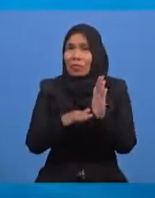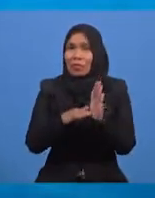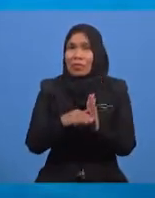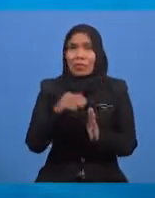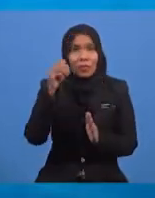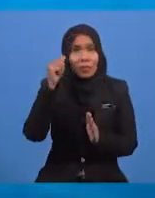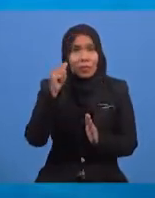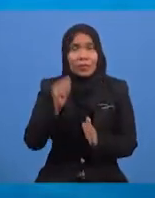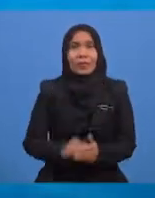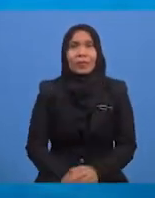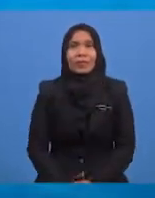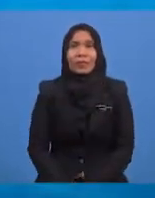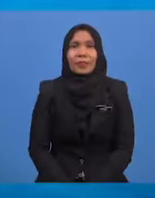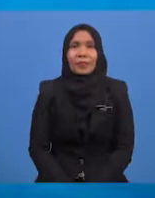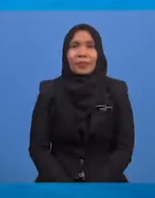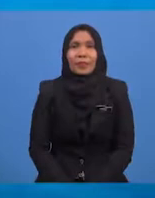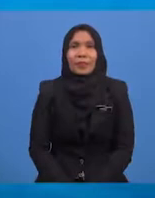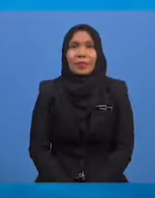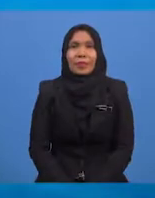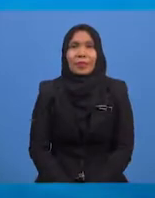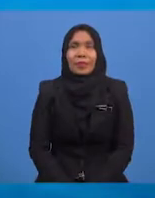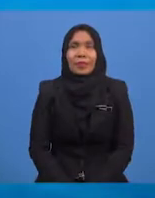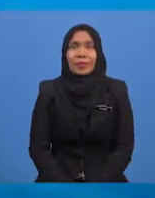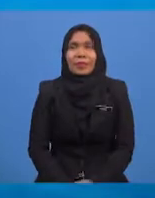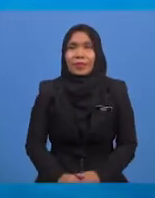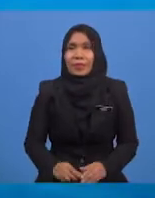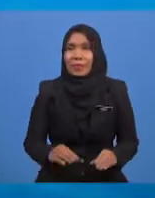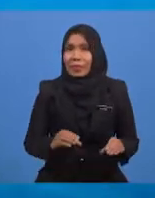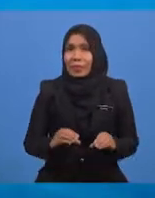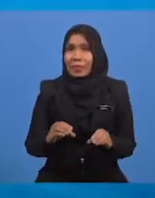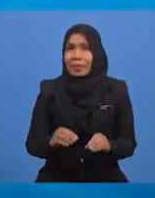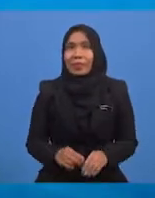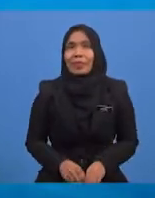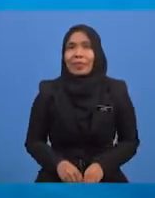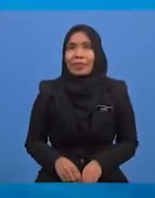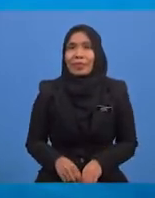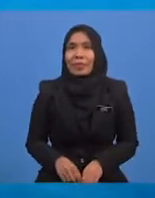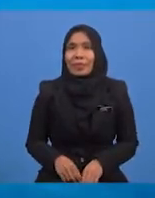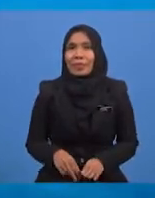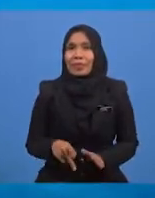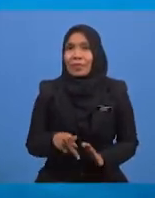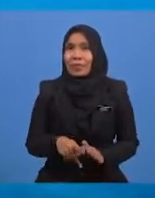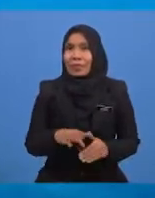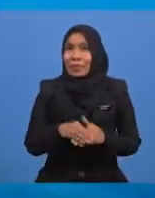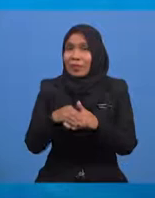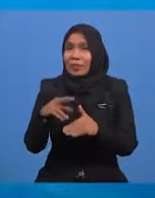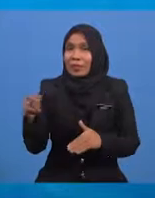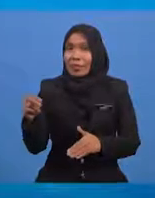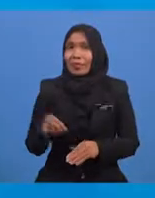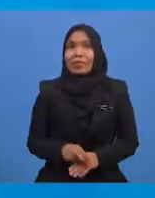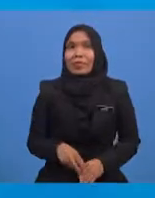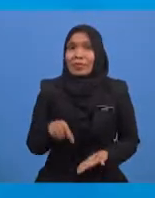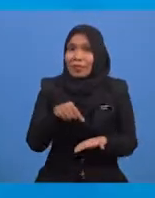tugasan dan membuat keputusan. Gaya kepimpinan ini dikaitkan dengan hasil negatif termasuk prestasi kerja yang